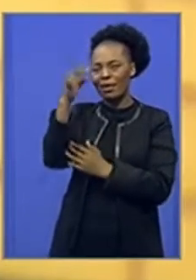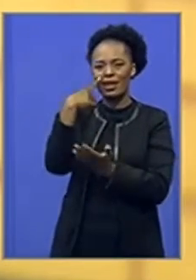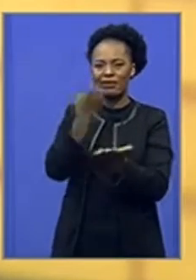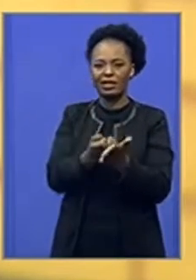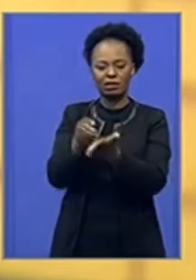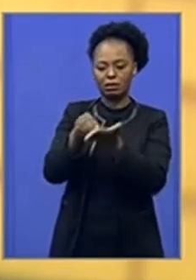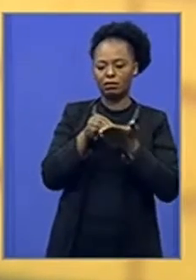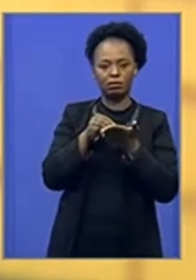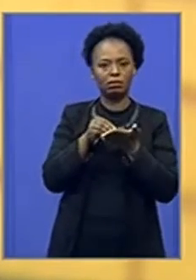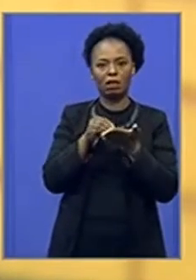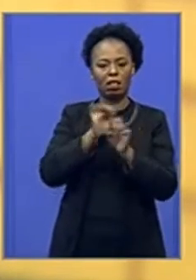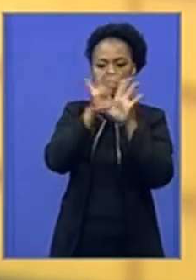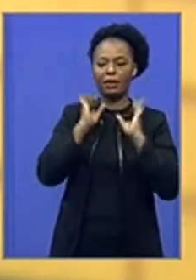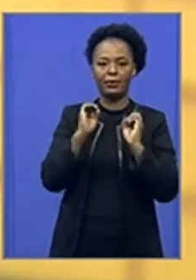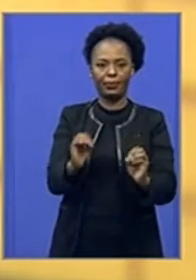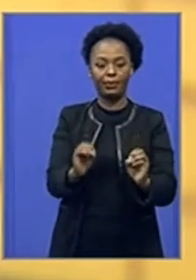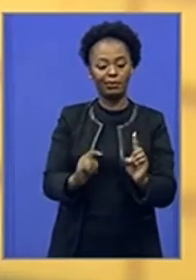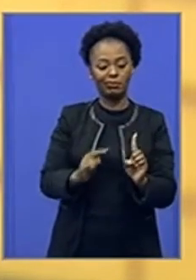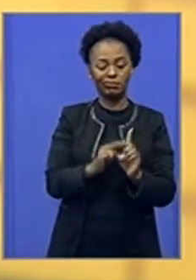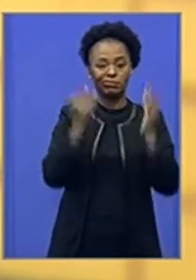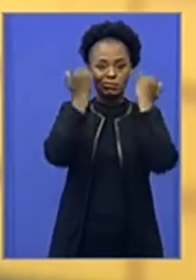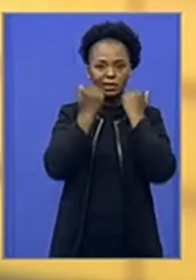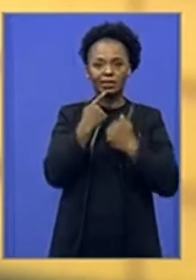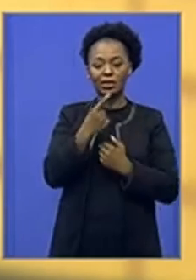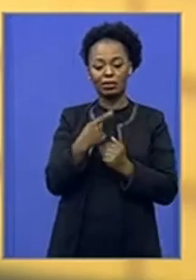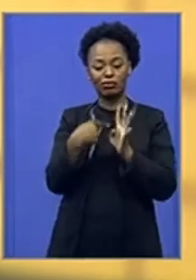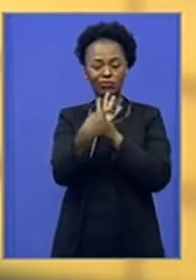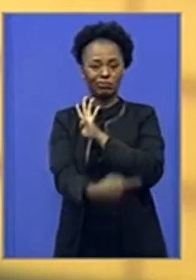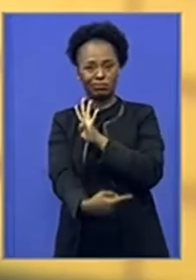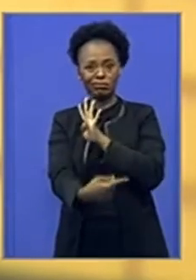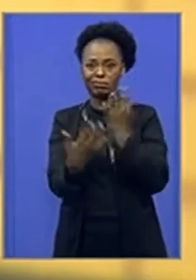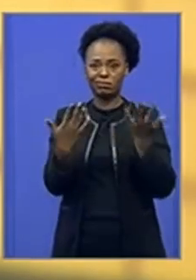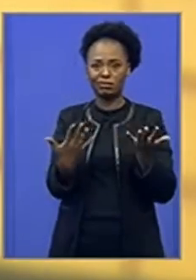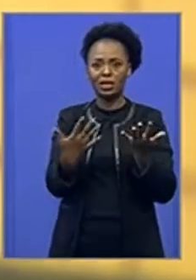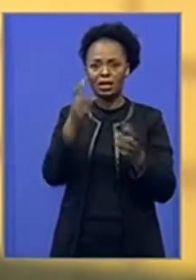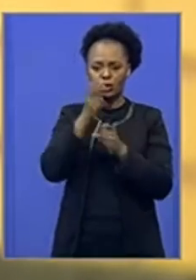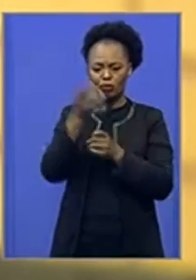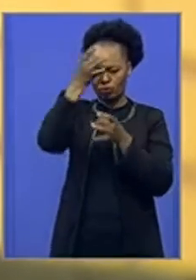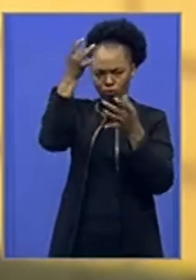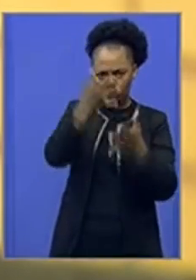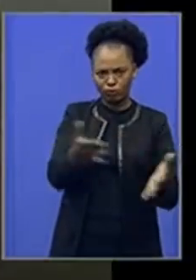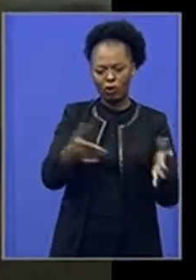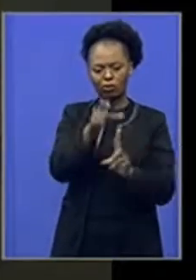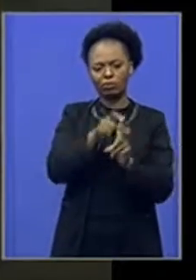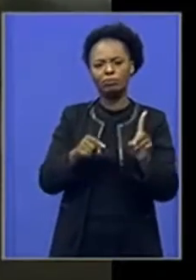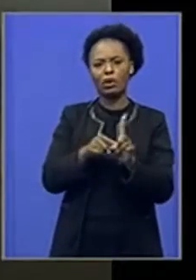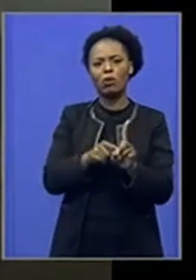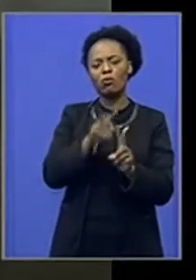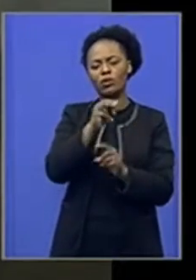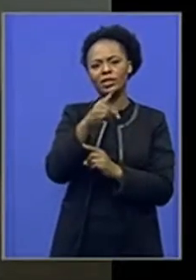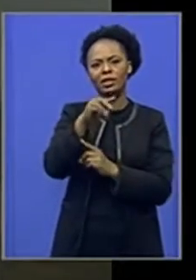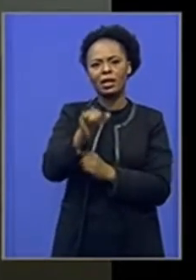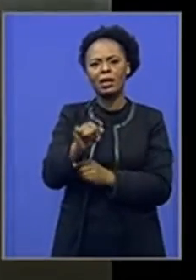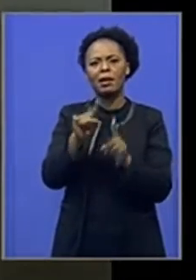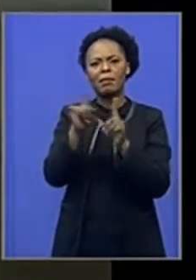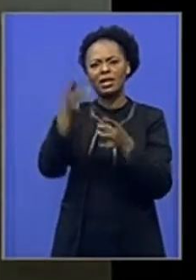utlwalang. Moatlhodi Hendricks a re ga go kgonege gore balatofadiwa ba reteletswe ke go bega losolwa ga modisautssi le sa galala mme ba kgonne go